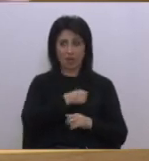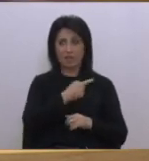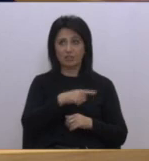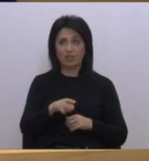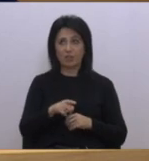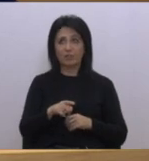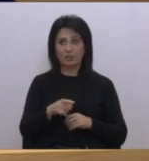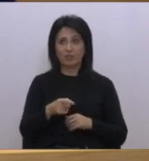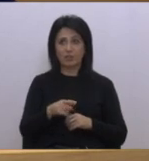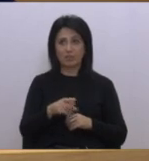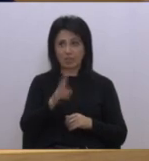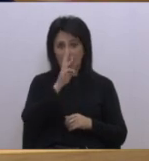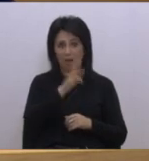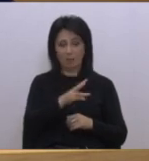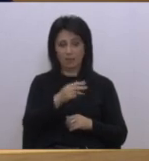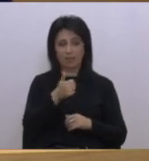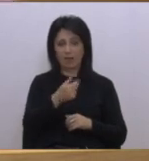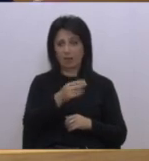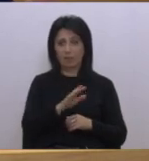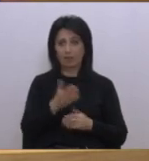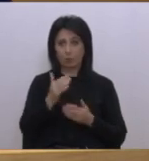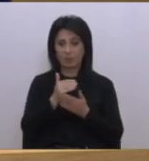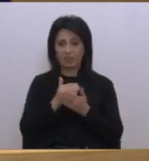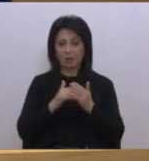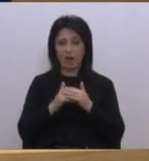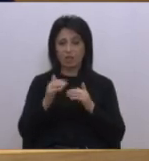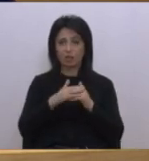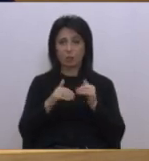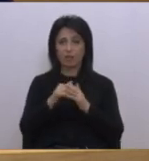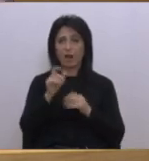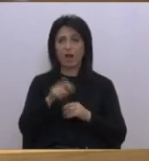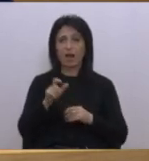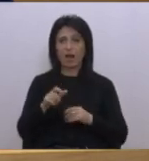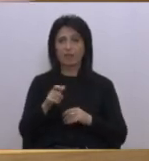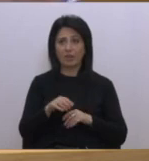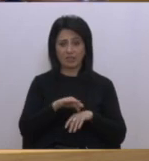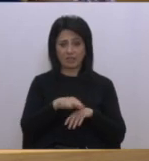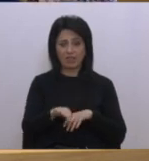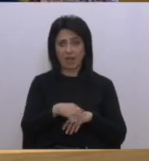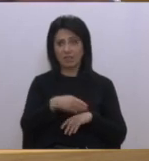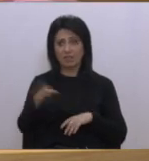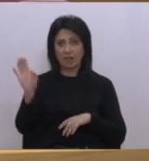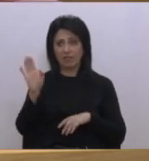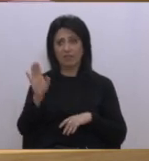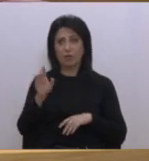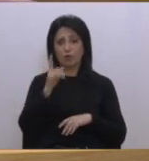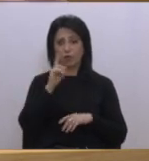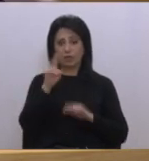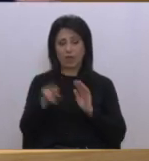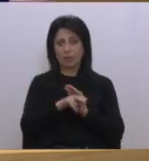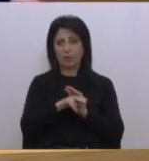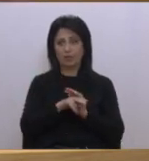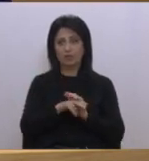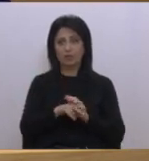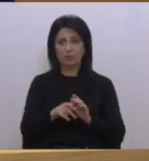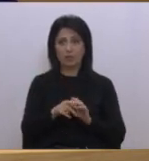მაშინ წესრიგს არ გადაუხდი. თუ სისტემა იმაზე აწყობილი გაქვს რომ ხალხი ძალით უნდა წაიყვანო და დაიმორჩილო,